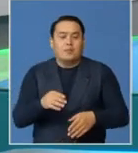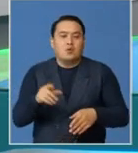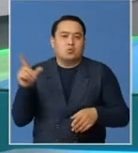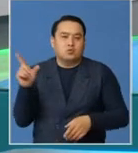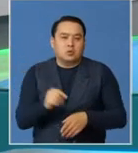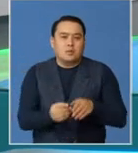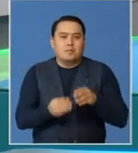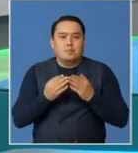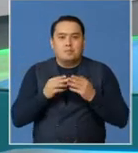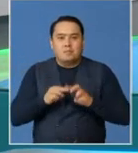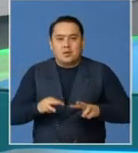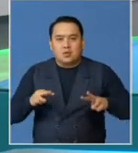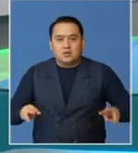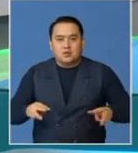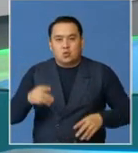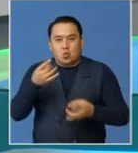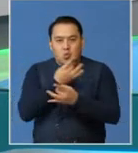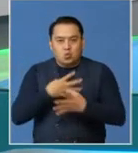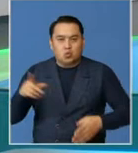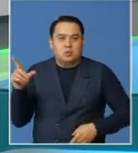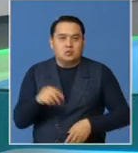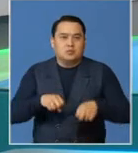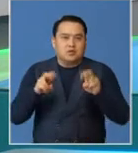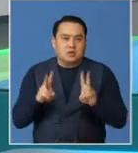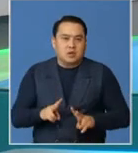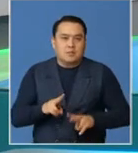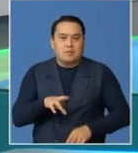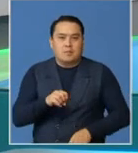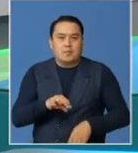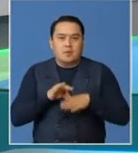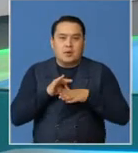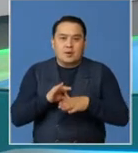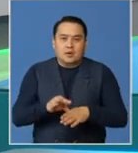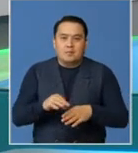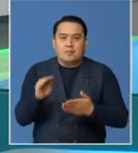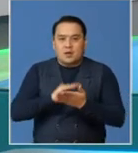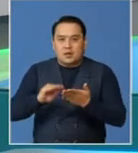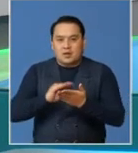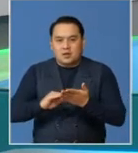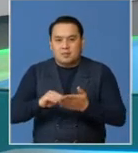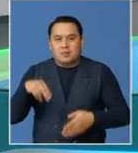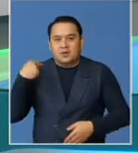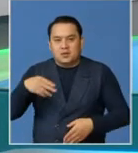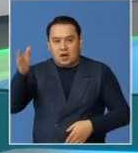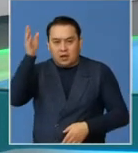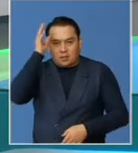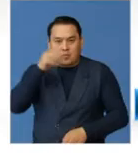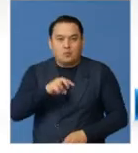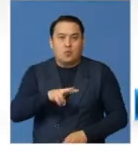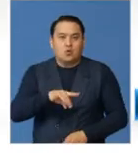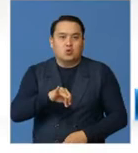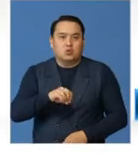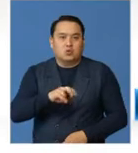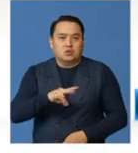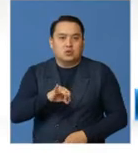прибыл министр культуры и спорта Арстанбек Мухамедиулы. Также с Байпаковым простились писатель Олжас Сүлейменов, президент Академии наук